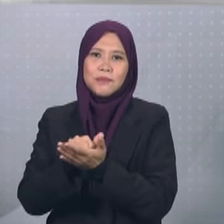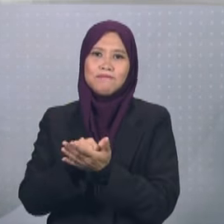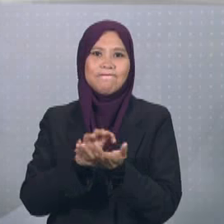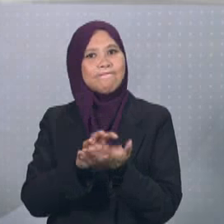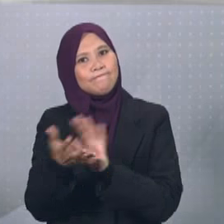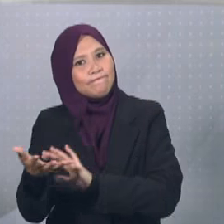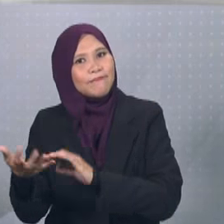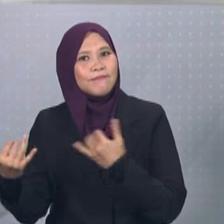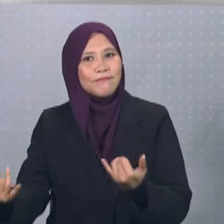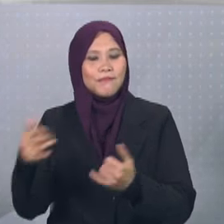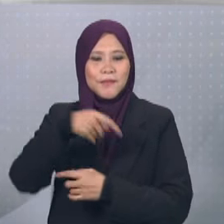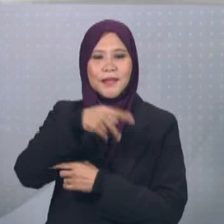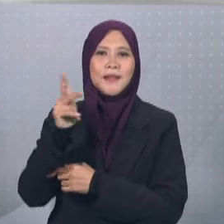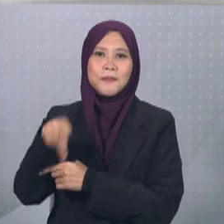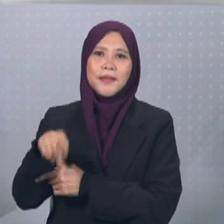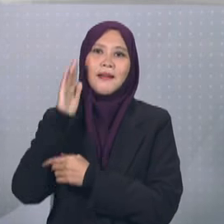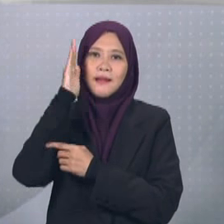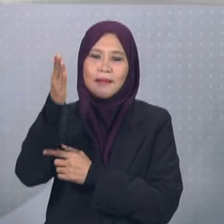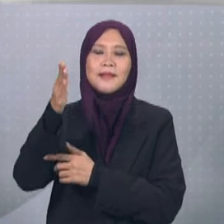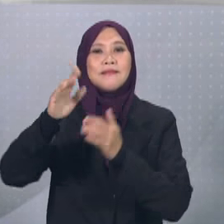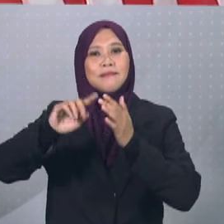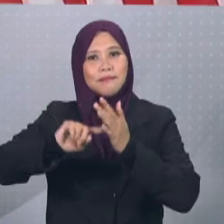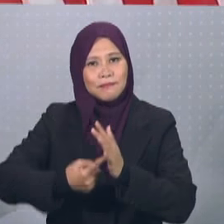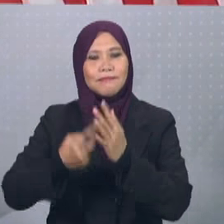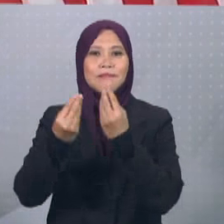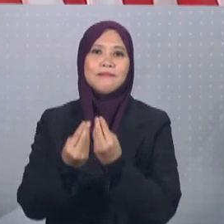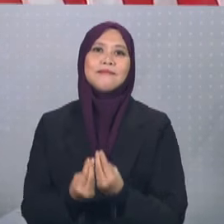akibat PKP diambil kira.